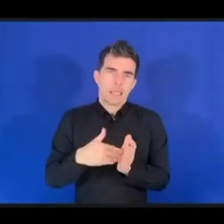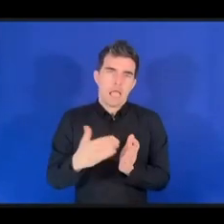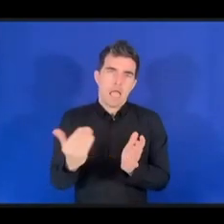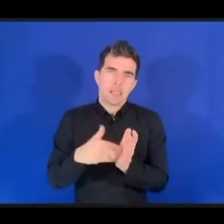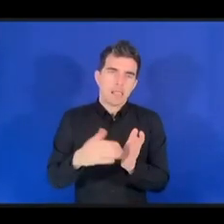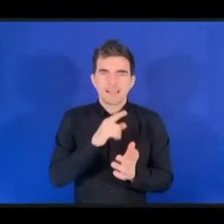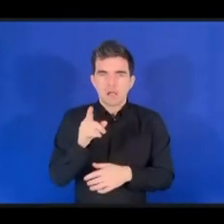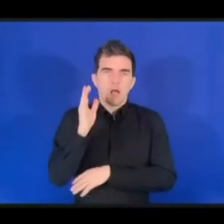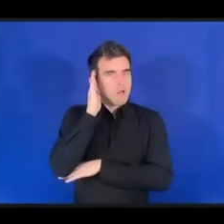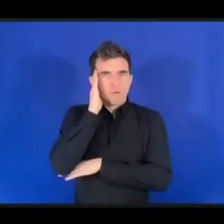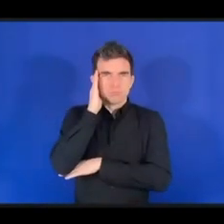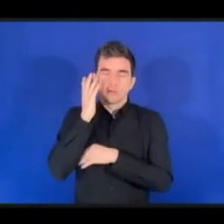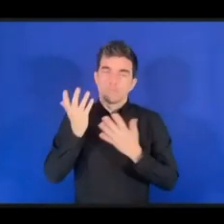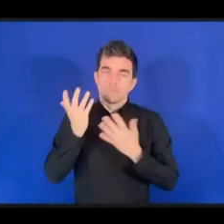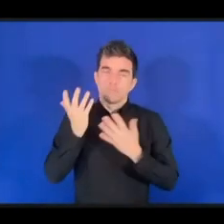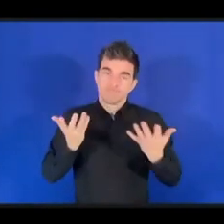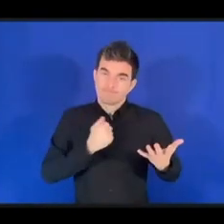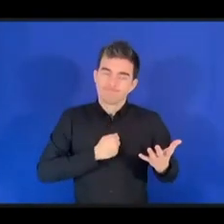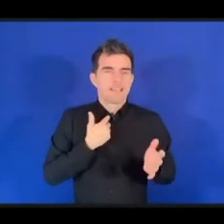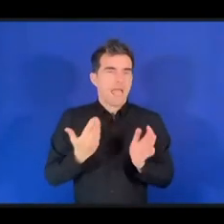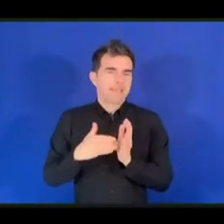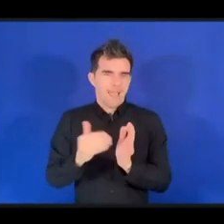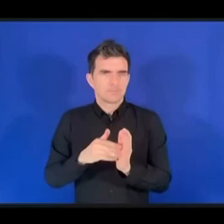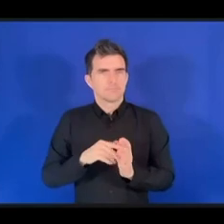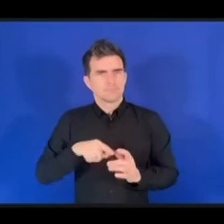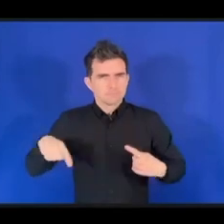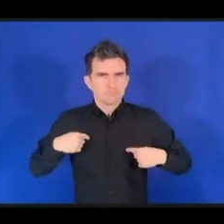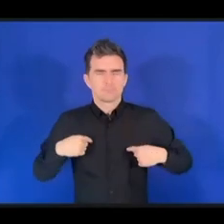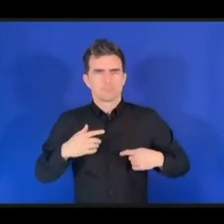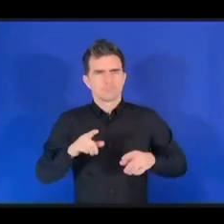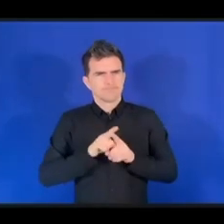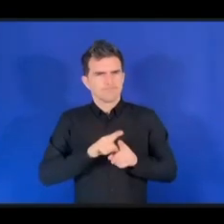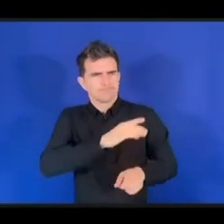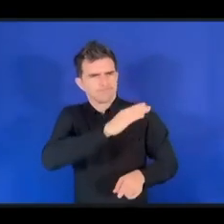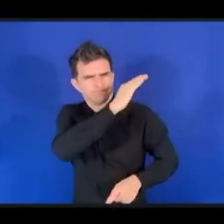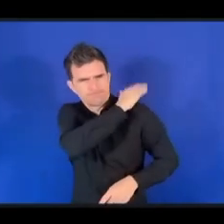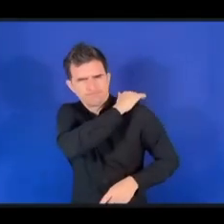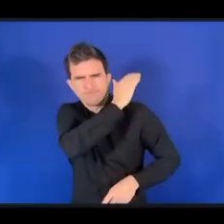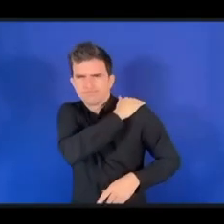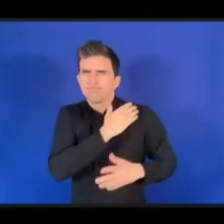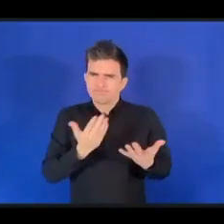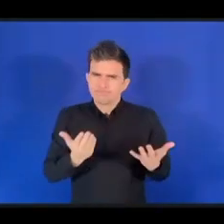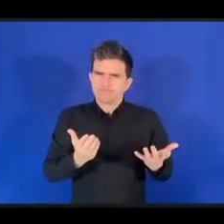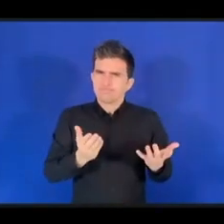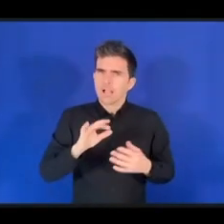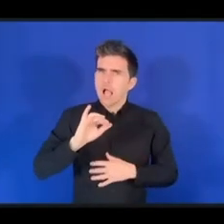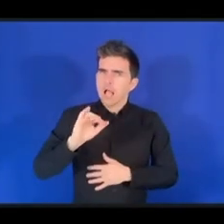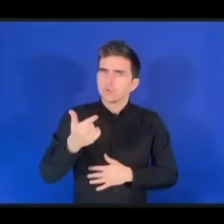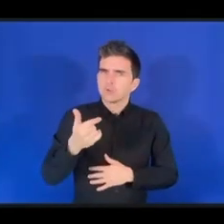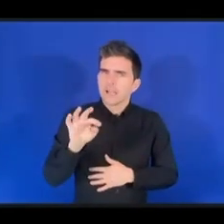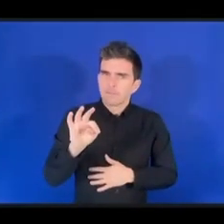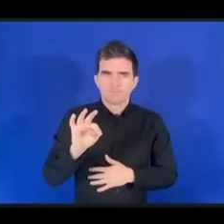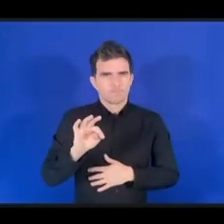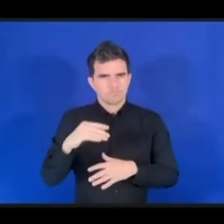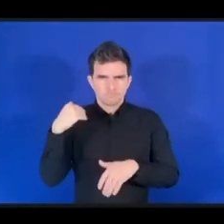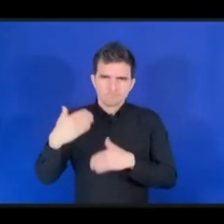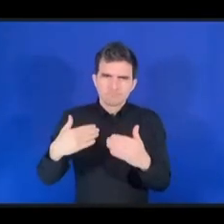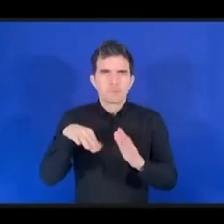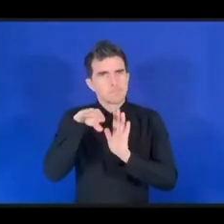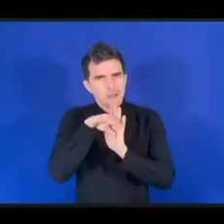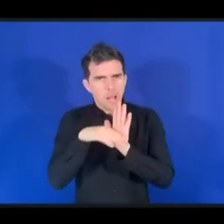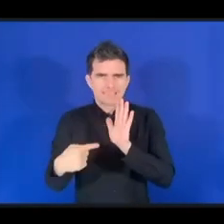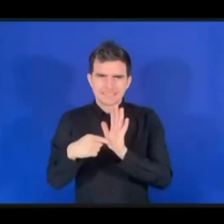المنتدى في قطاعه الكاريبي قام باعداد اطار سياستي وهو الدليل الذي